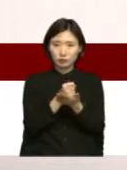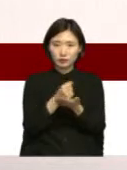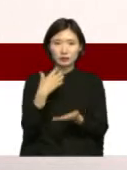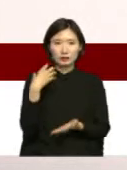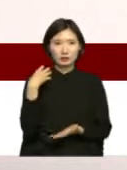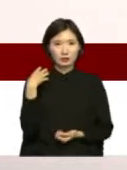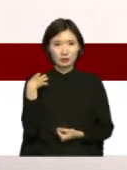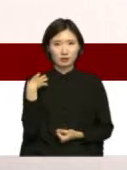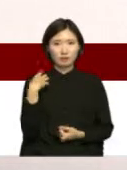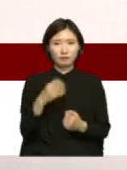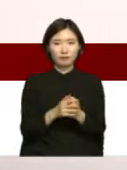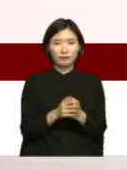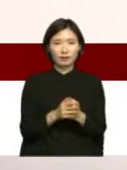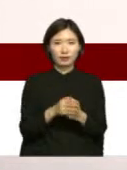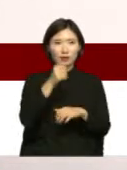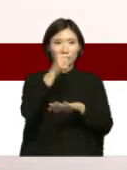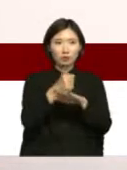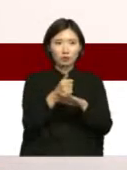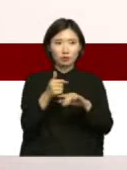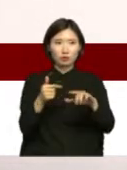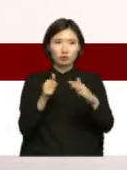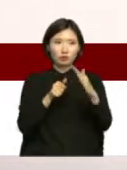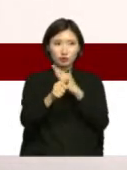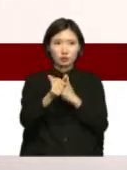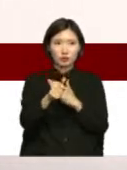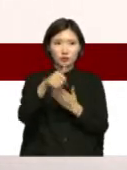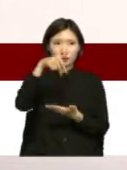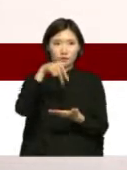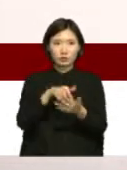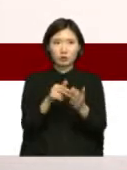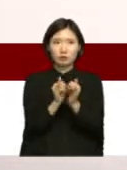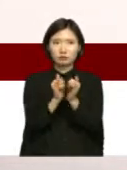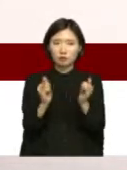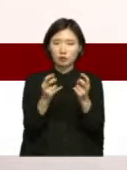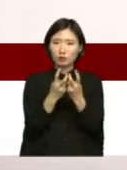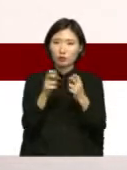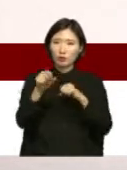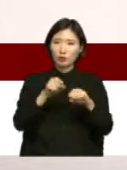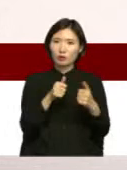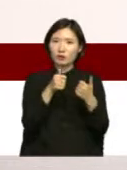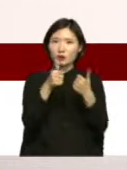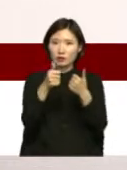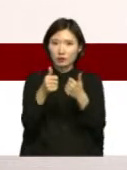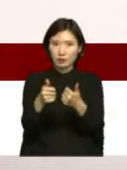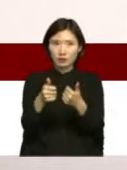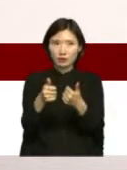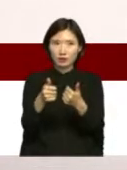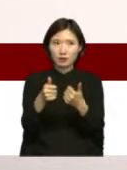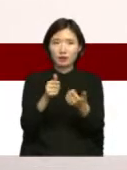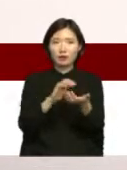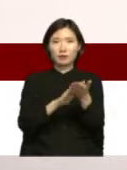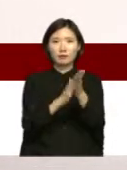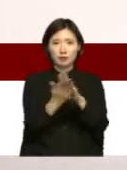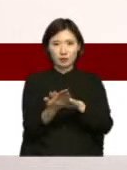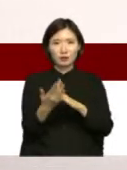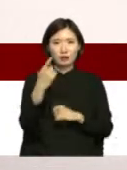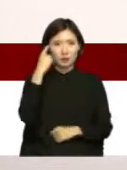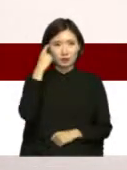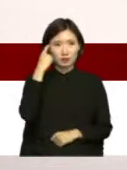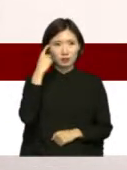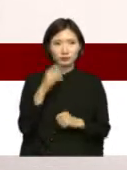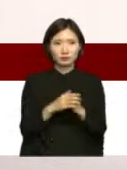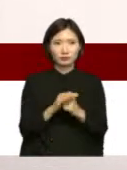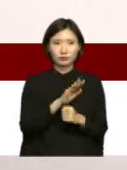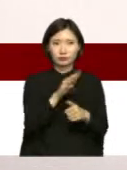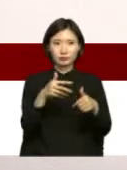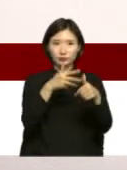건 결국 주인으로서의 주민이 어떻게 활동하느냐에 따라 달라진다고 생각합니다.